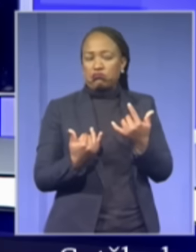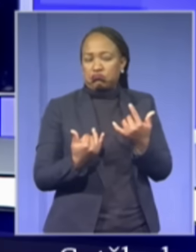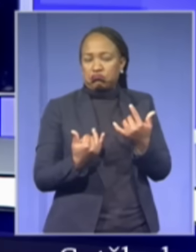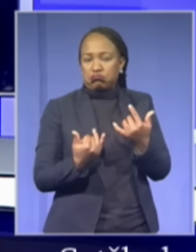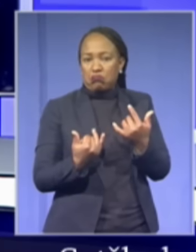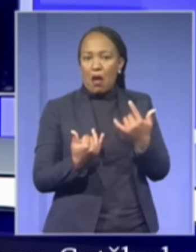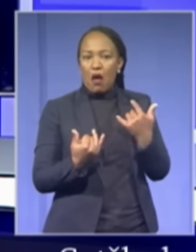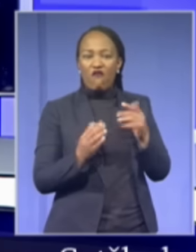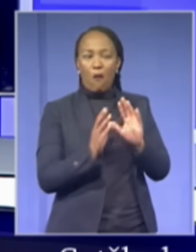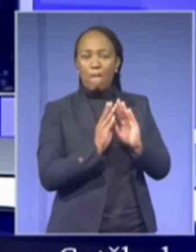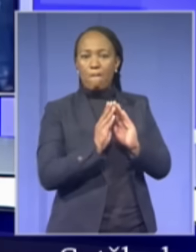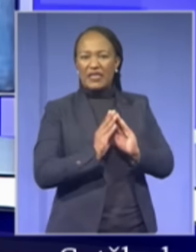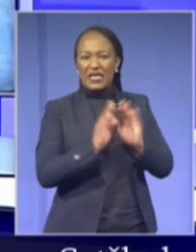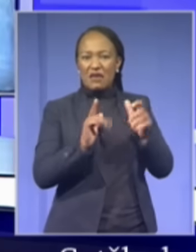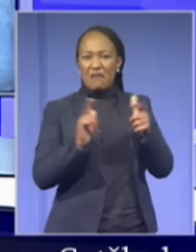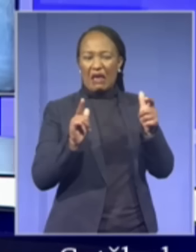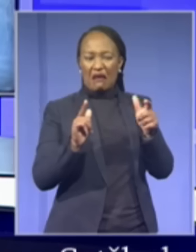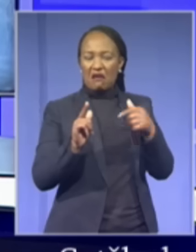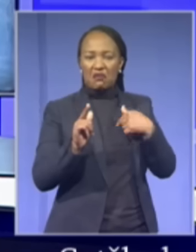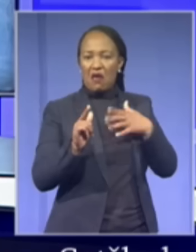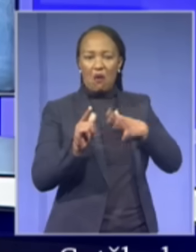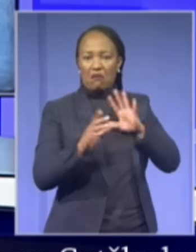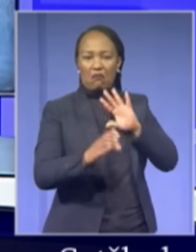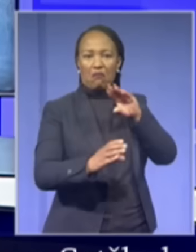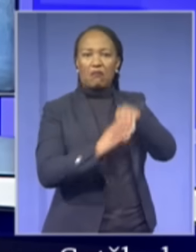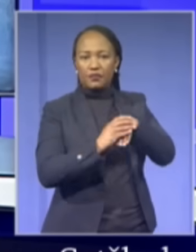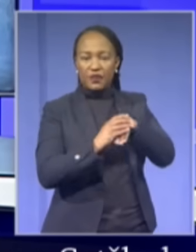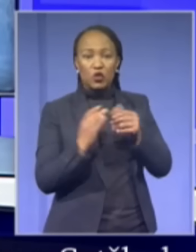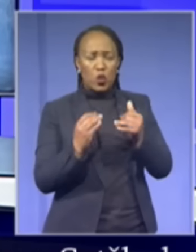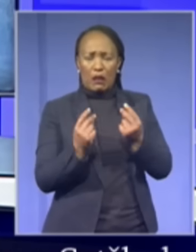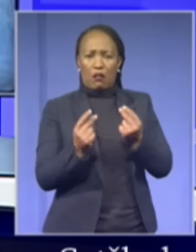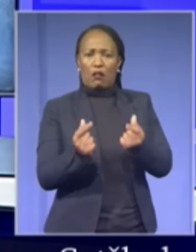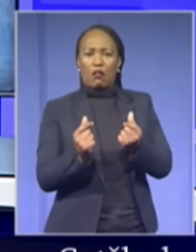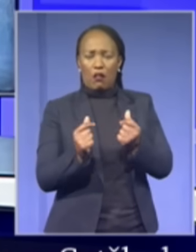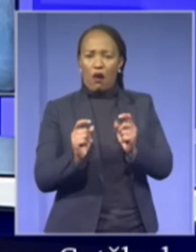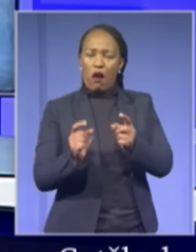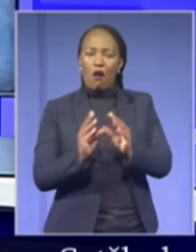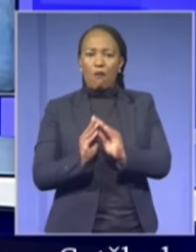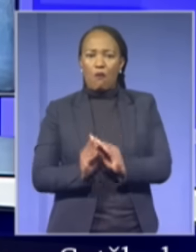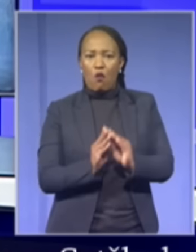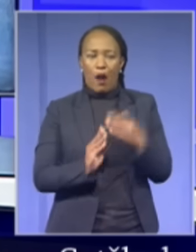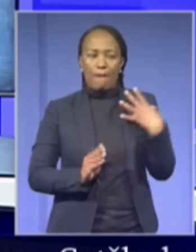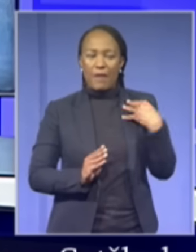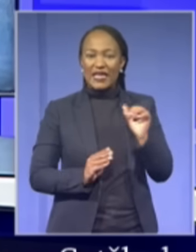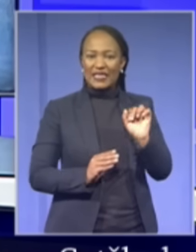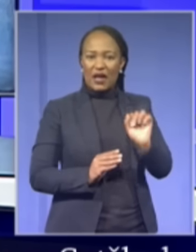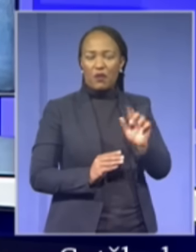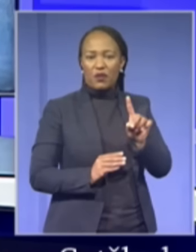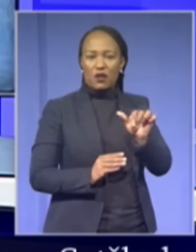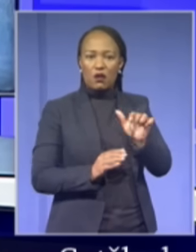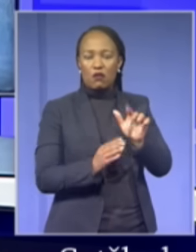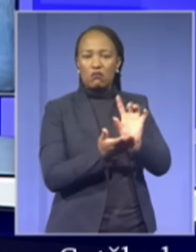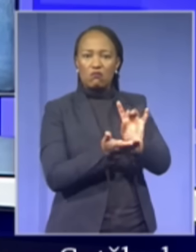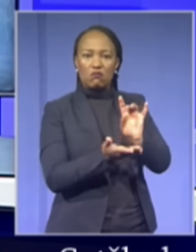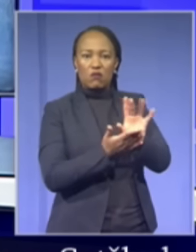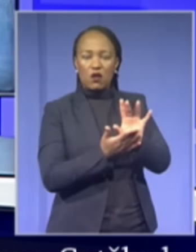tša bosetšhaba go biditšwe kopano ya tšhoganetšo ya lekgotla le kgono go latela go tlošwa ga leloko la palamente la DA gape le motlatšatona